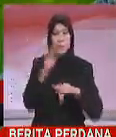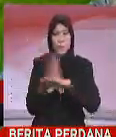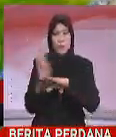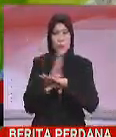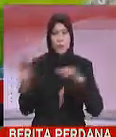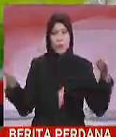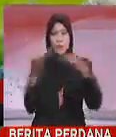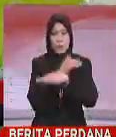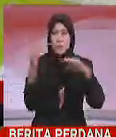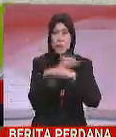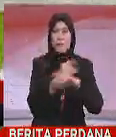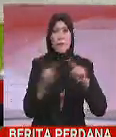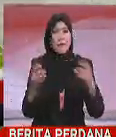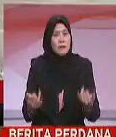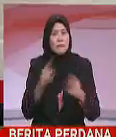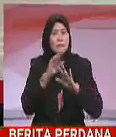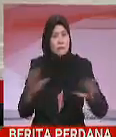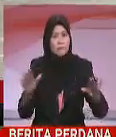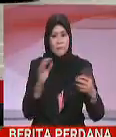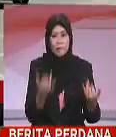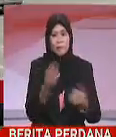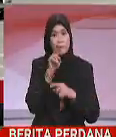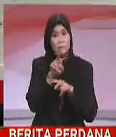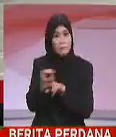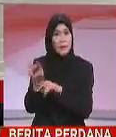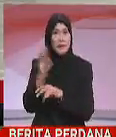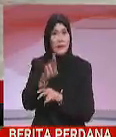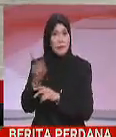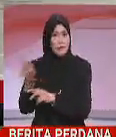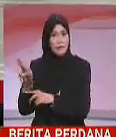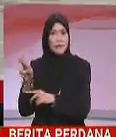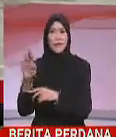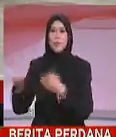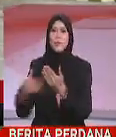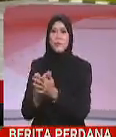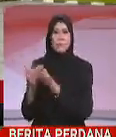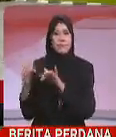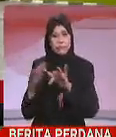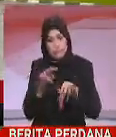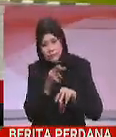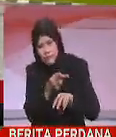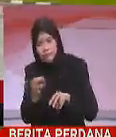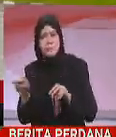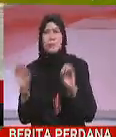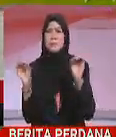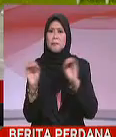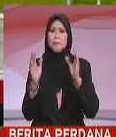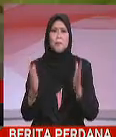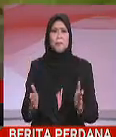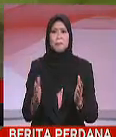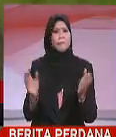Malah kawasan rehat darawat RNR yang sering menjadi tumpuan pengguna juga sunyi dan tiada banyak